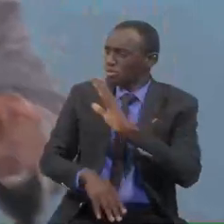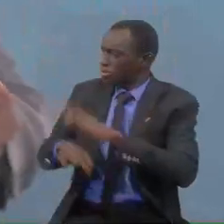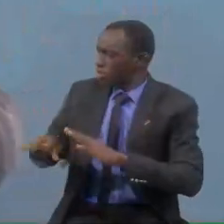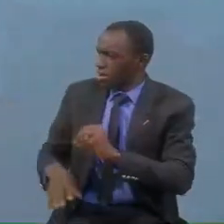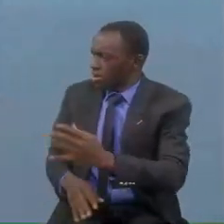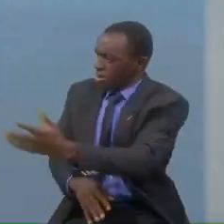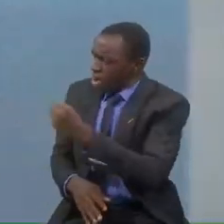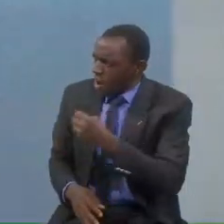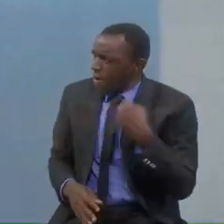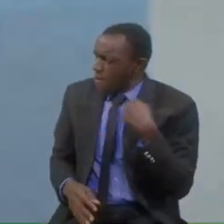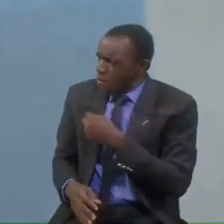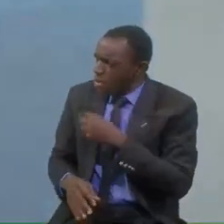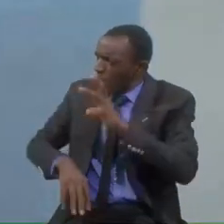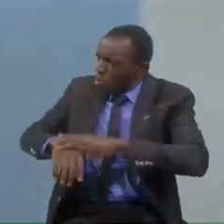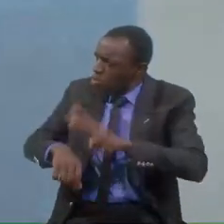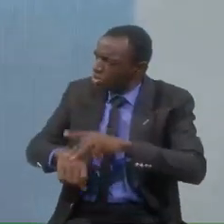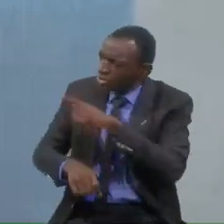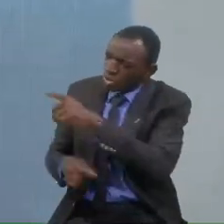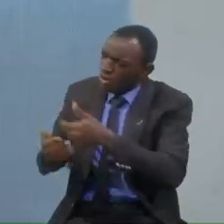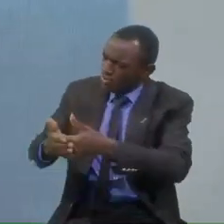défendu formellement